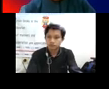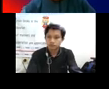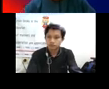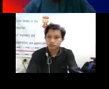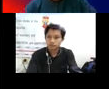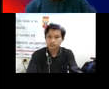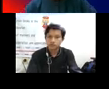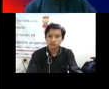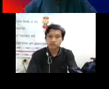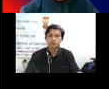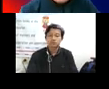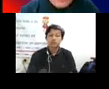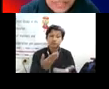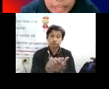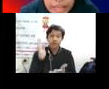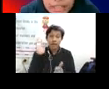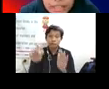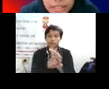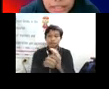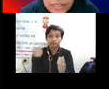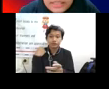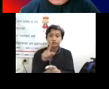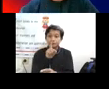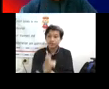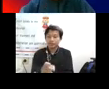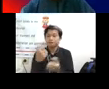Monggo Bapak Ibu Apabila ada pertanyaan